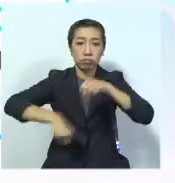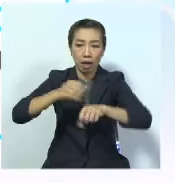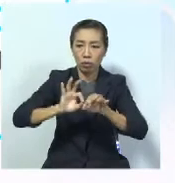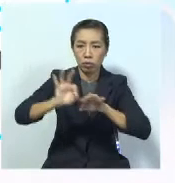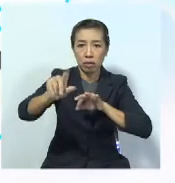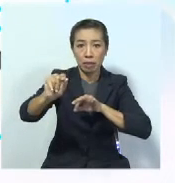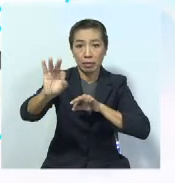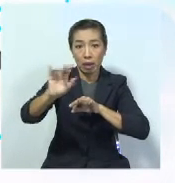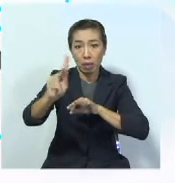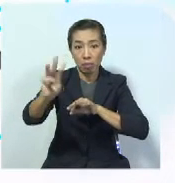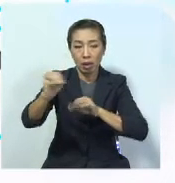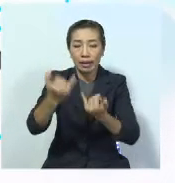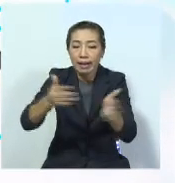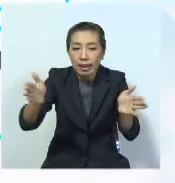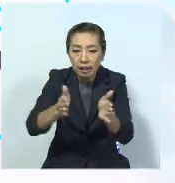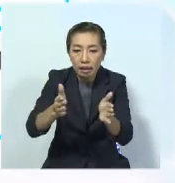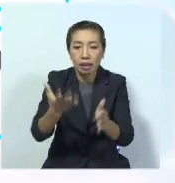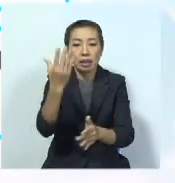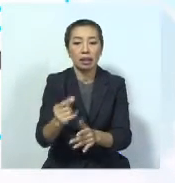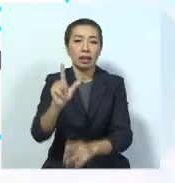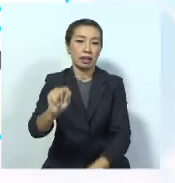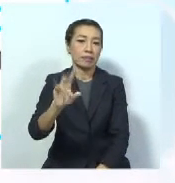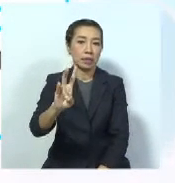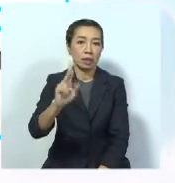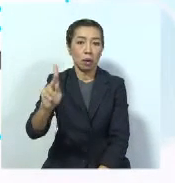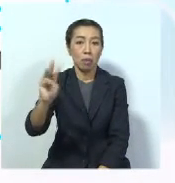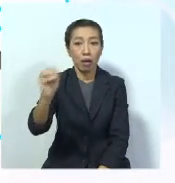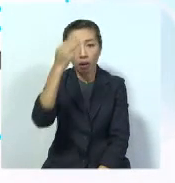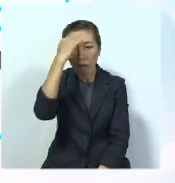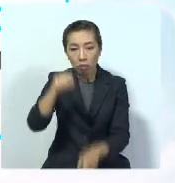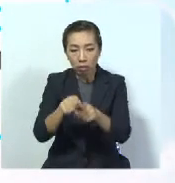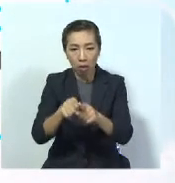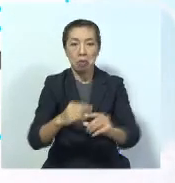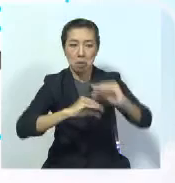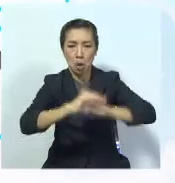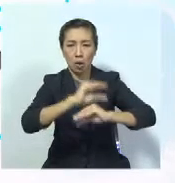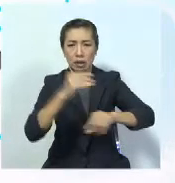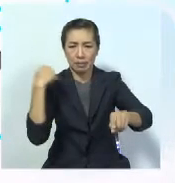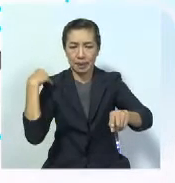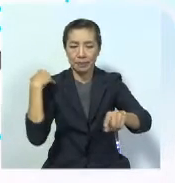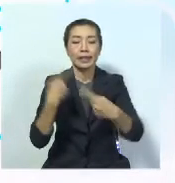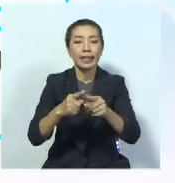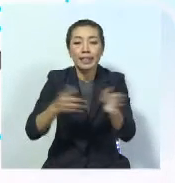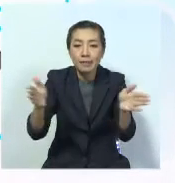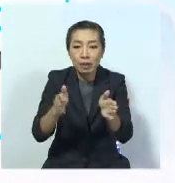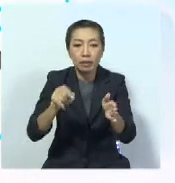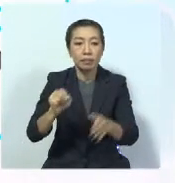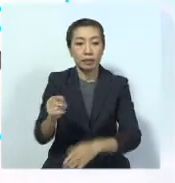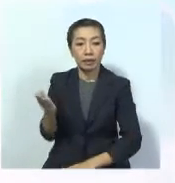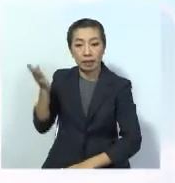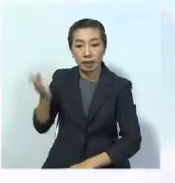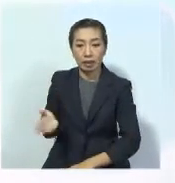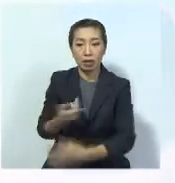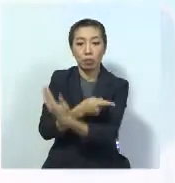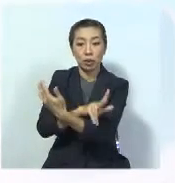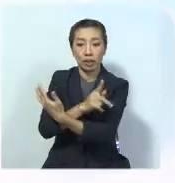กิโลเมตรแต่ว่าครั้งนี้จะปรับลดเหลือ27กิโลเมตรเพื่อหลีกเลี่ยงเส้นทางการก่อสร้างนี่ก็เป็นรายละเอียดเส้นทางปั่นจักรย